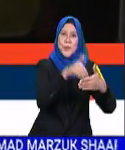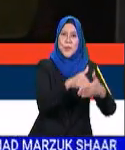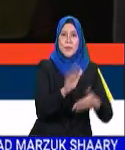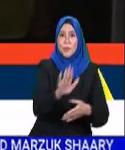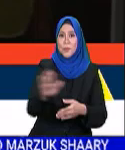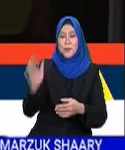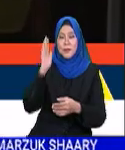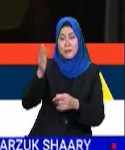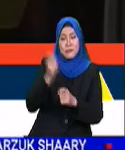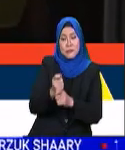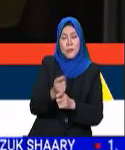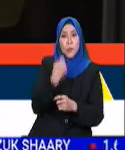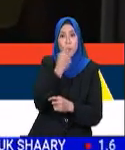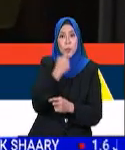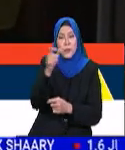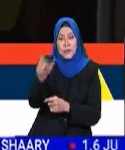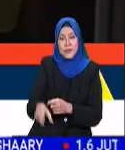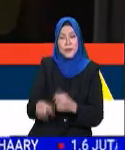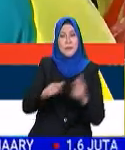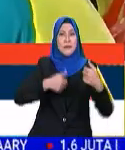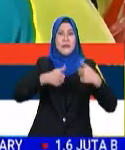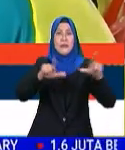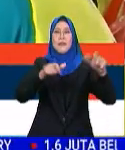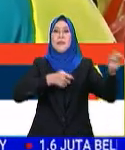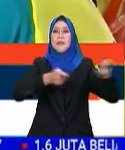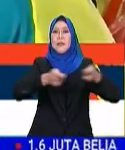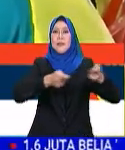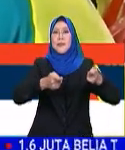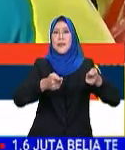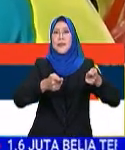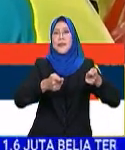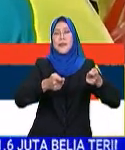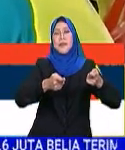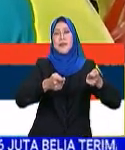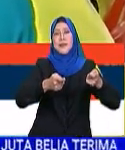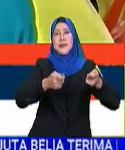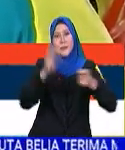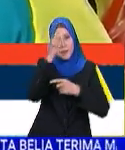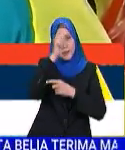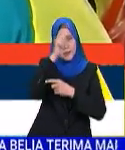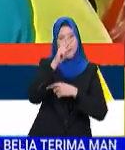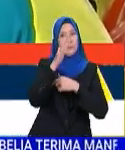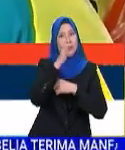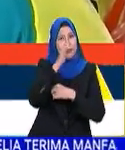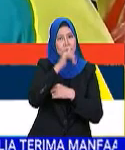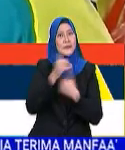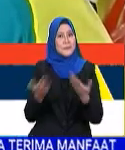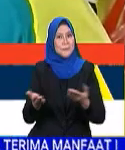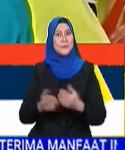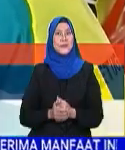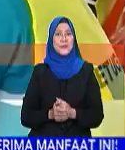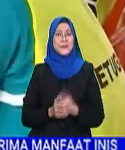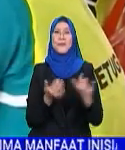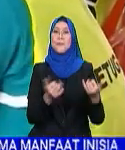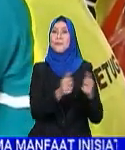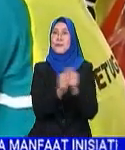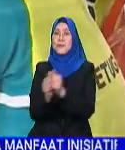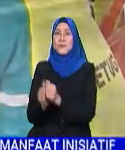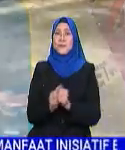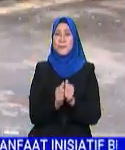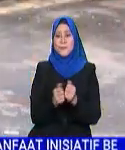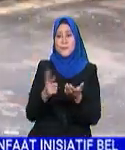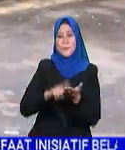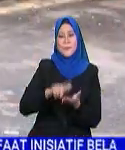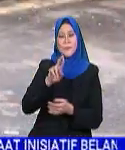andalah yang akan menentukan siapa yang layak mentadbir kerajaan dan negeri ini. Jadi itu sahaja, teruskan bersama RTM untuk